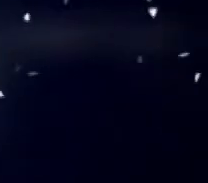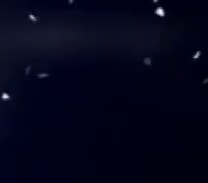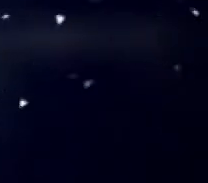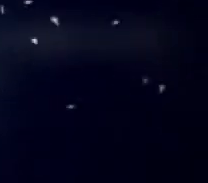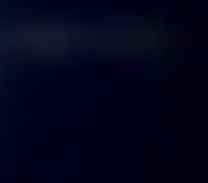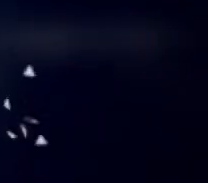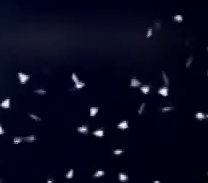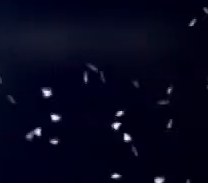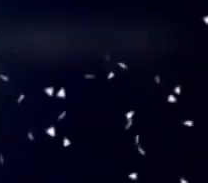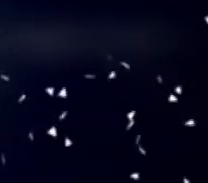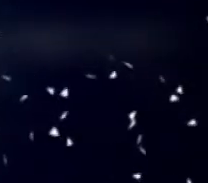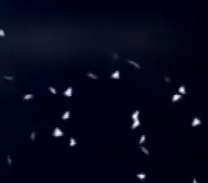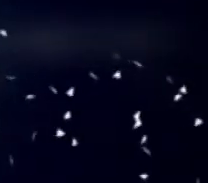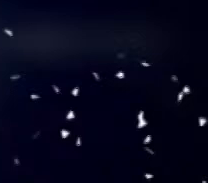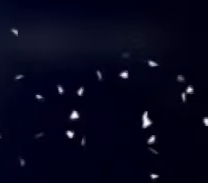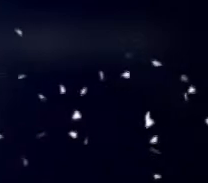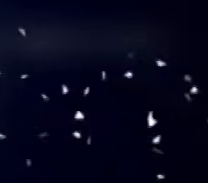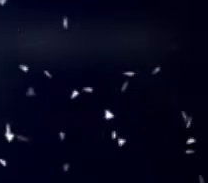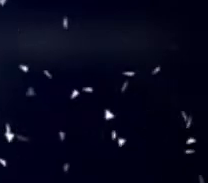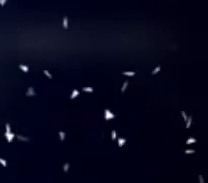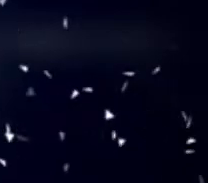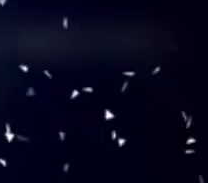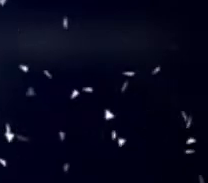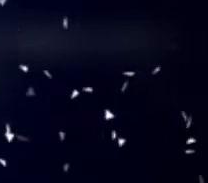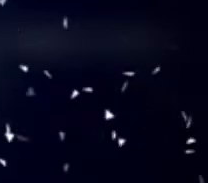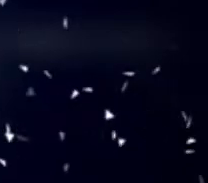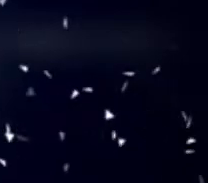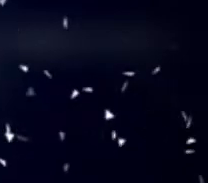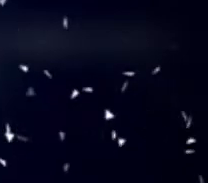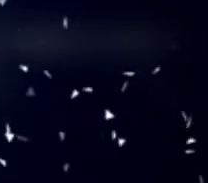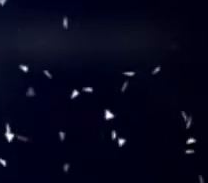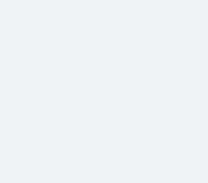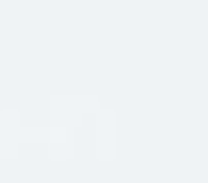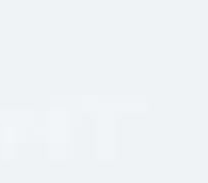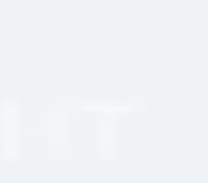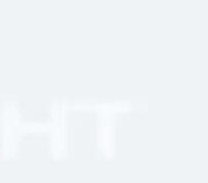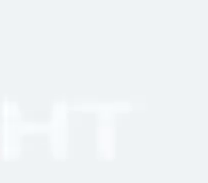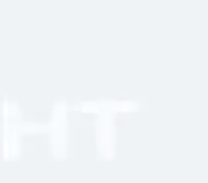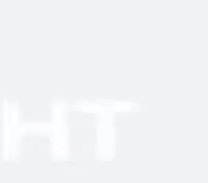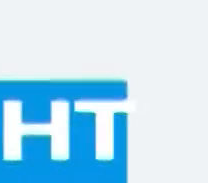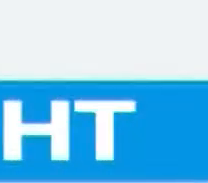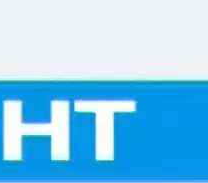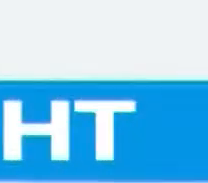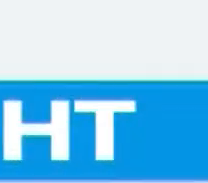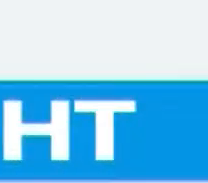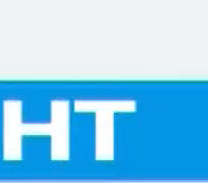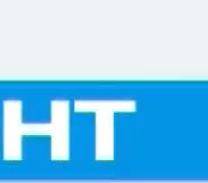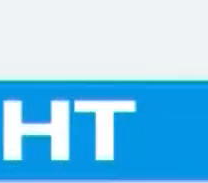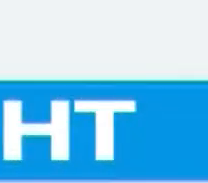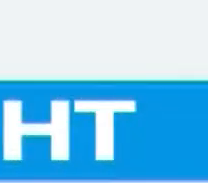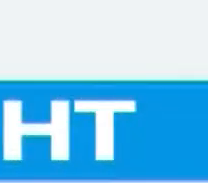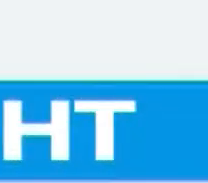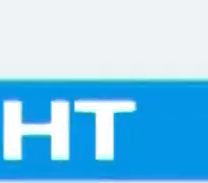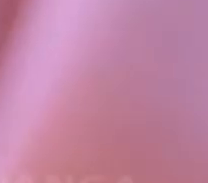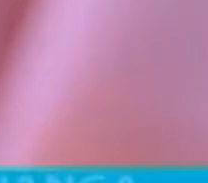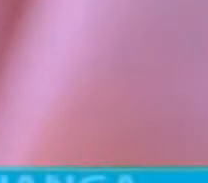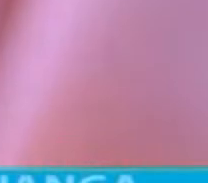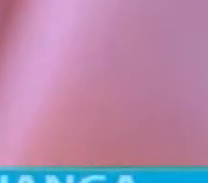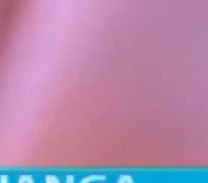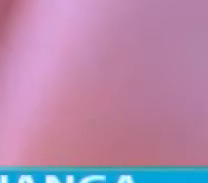2:30 jioni kwenye runinga ya KBC Channel 1. Tonight on KBC Channel